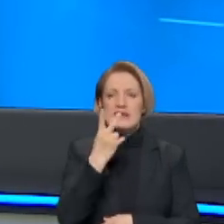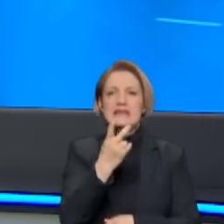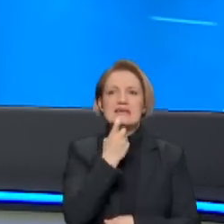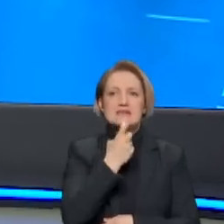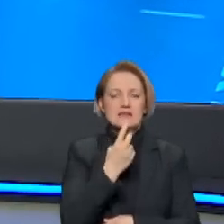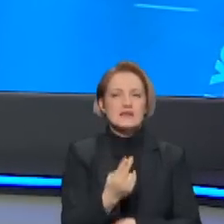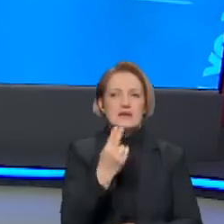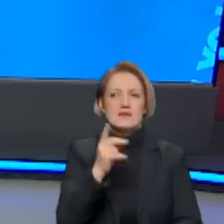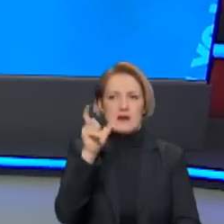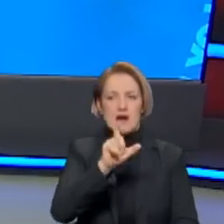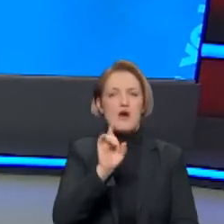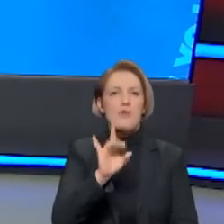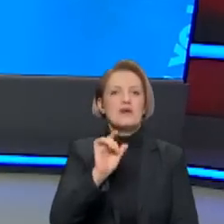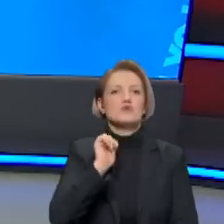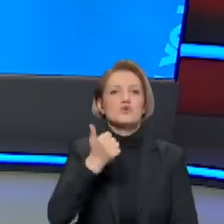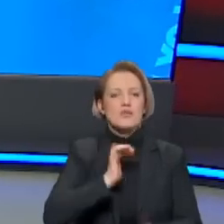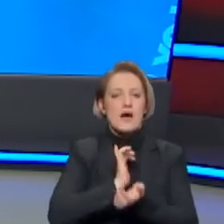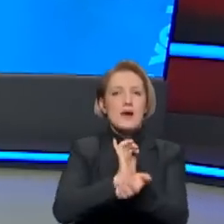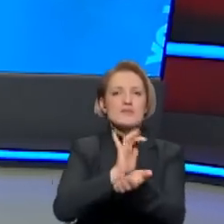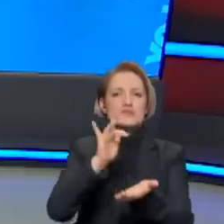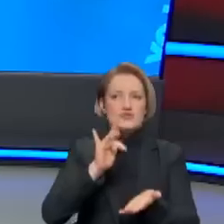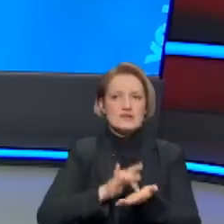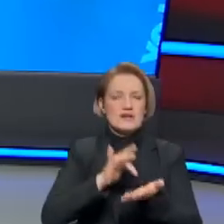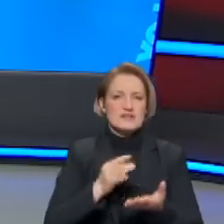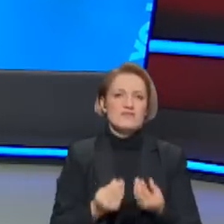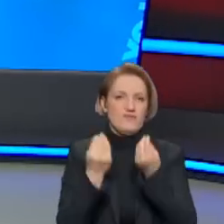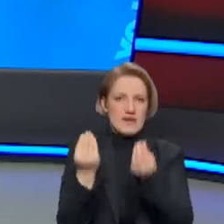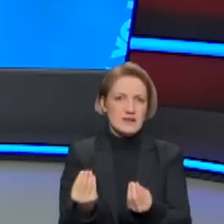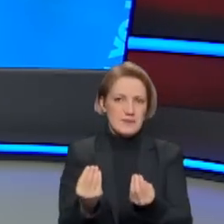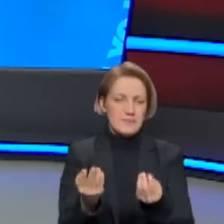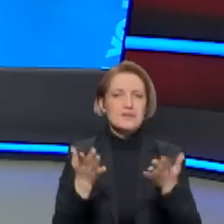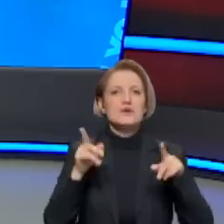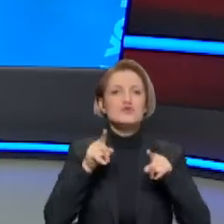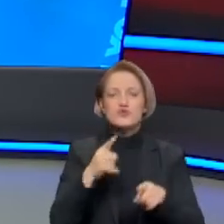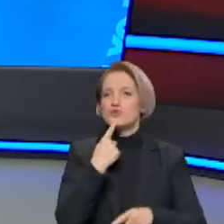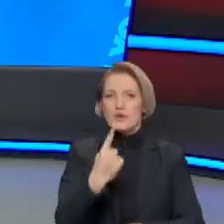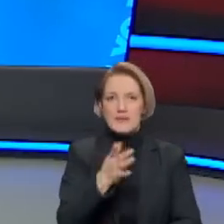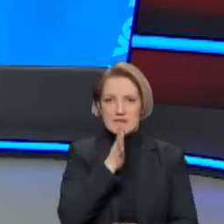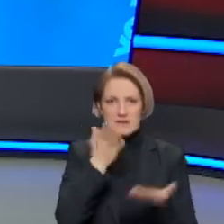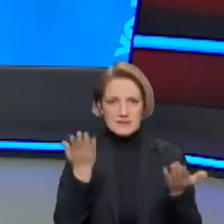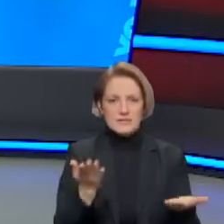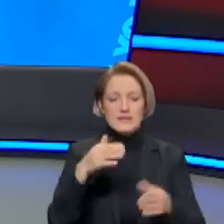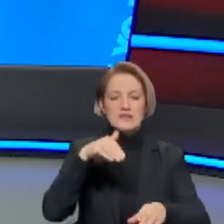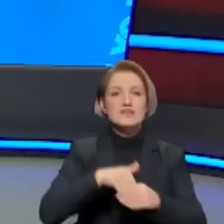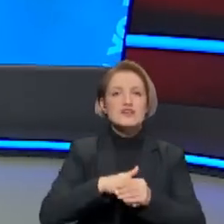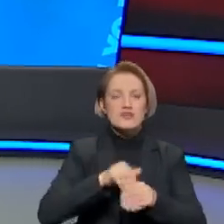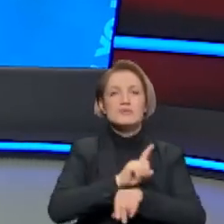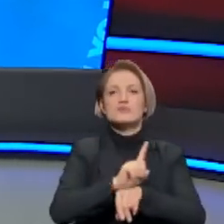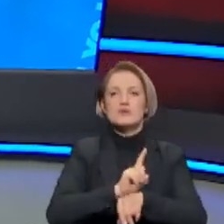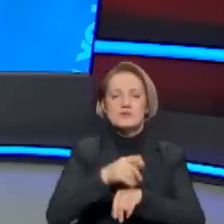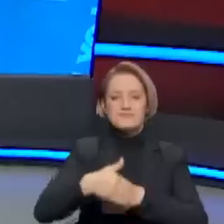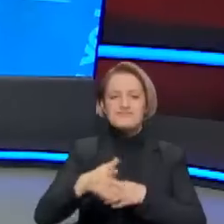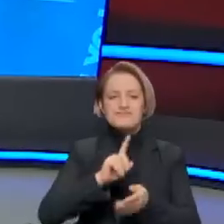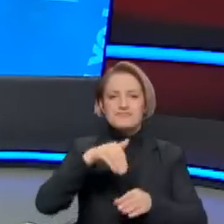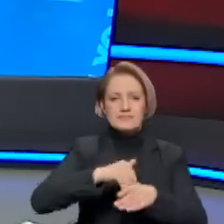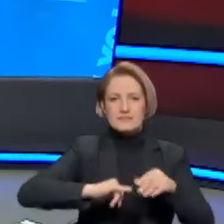yıl, 7 ay, 15 gün hapis cezası verildi ve şunu söyleyebiliriz, hani seçim sürecinde, tam